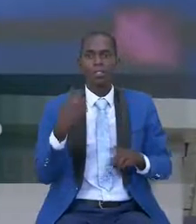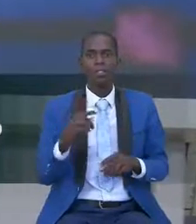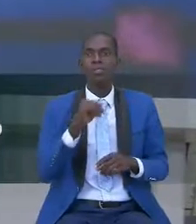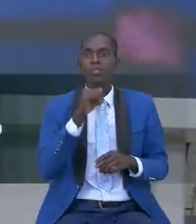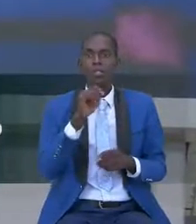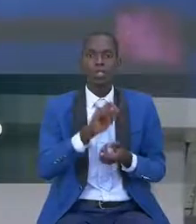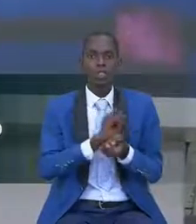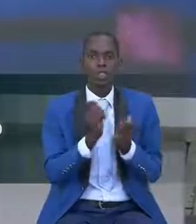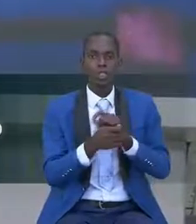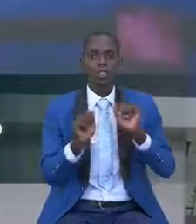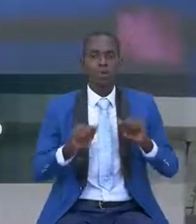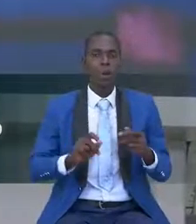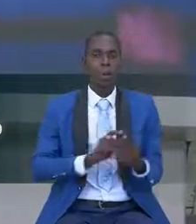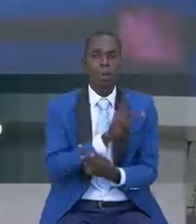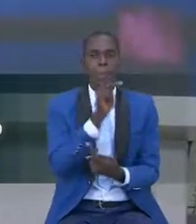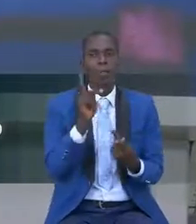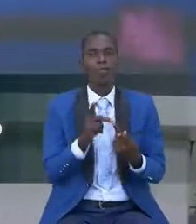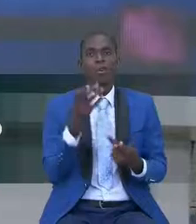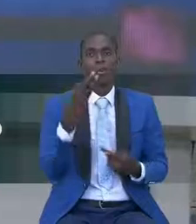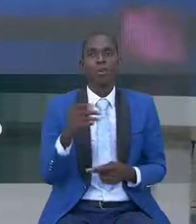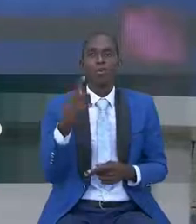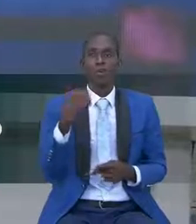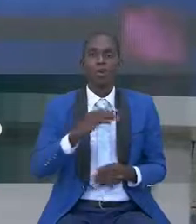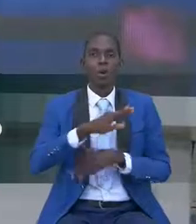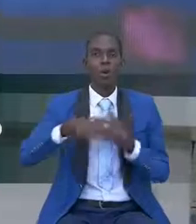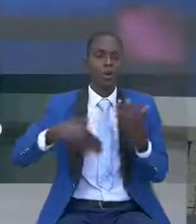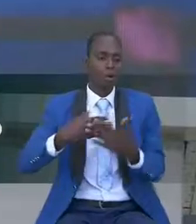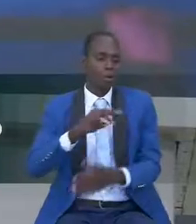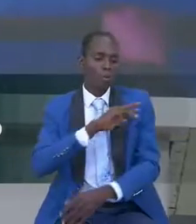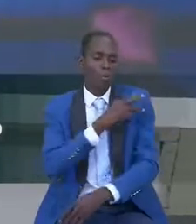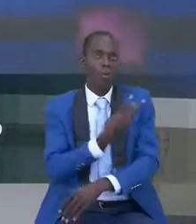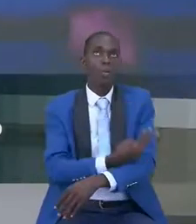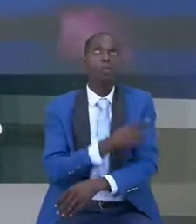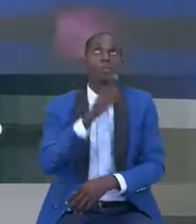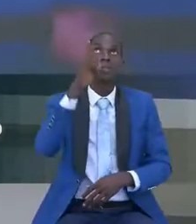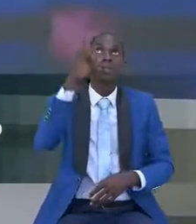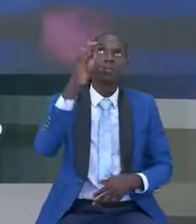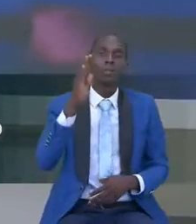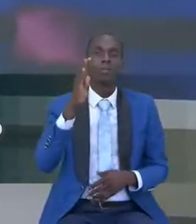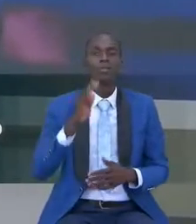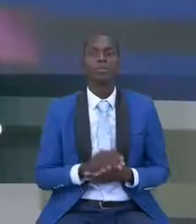La perfection immuable du Dieu Tout-Puissant.